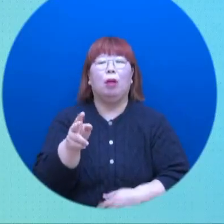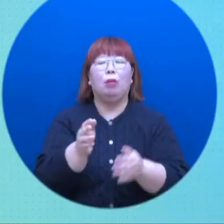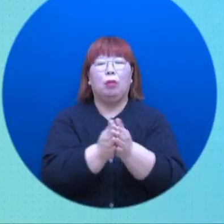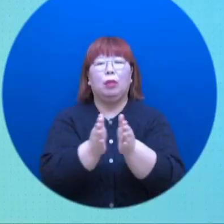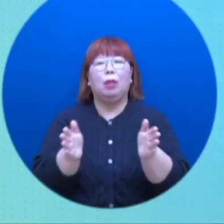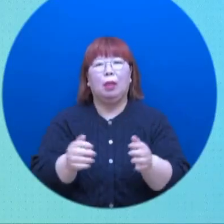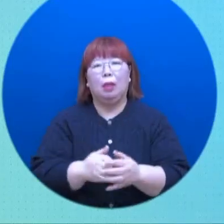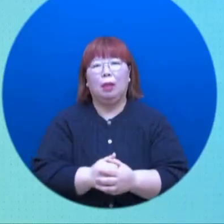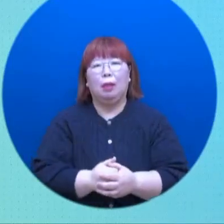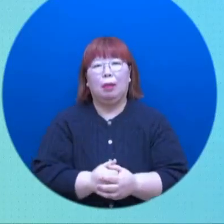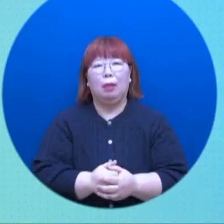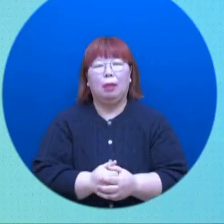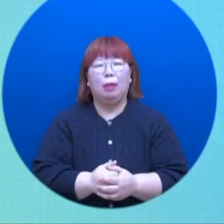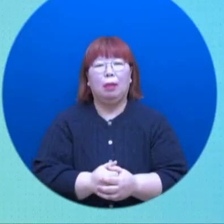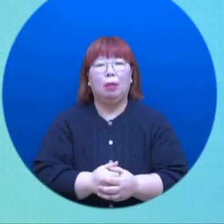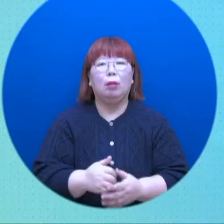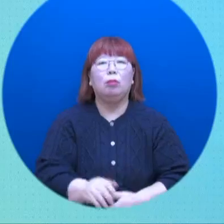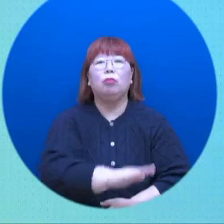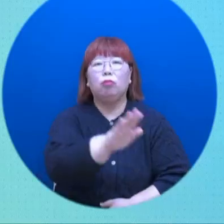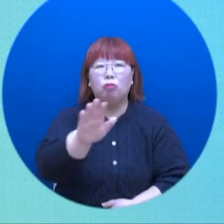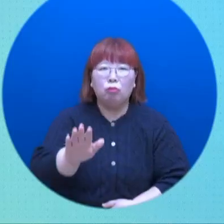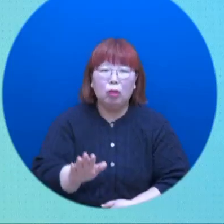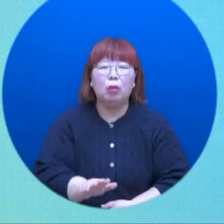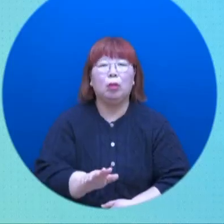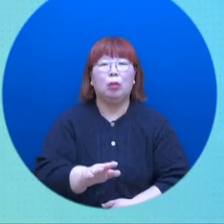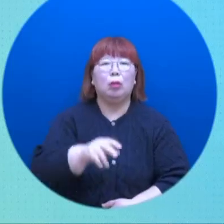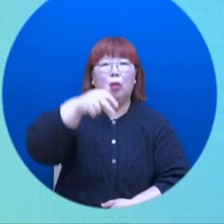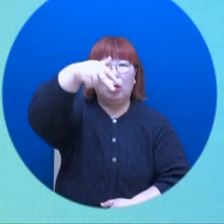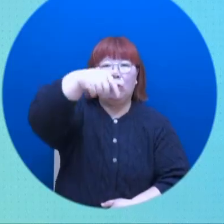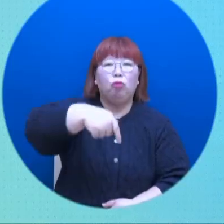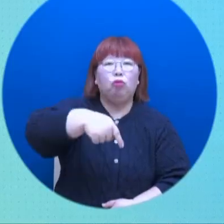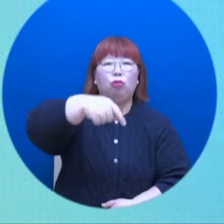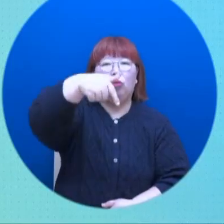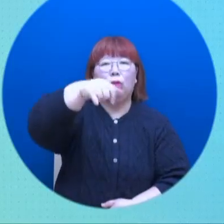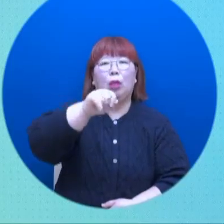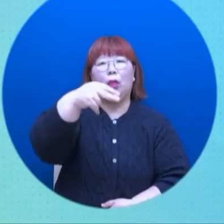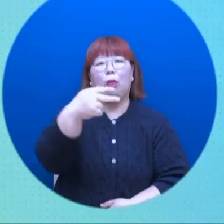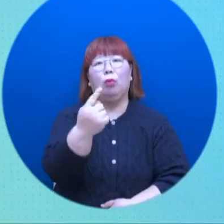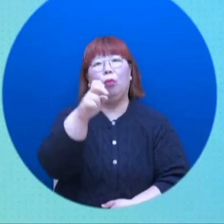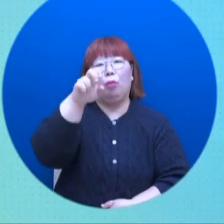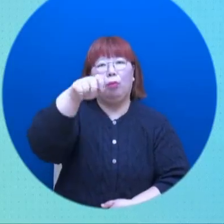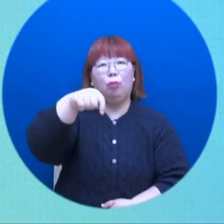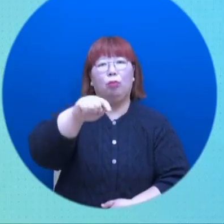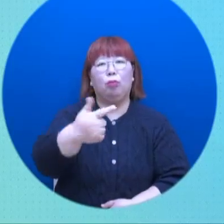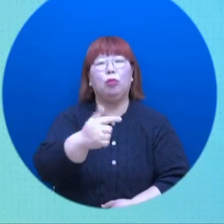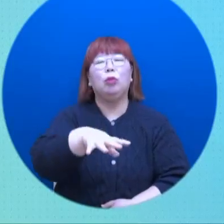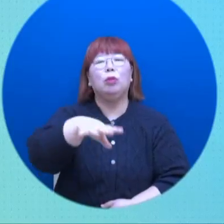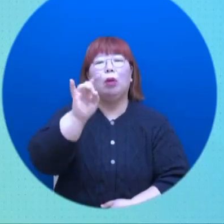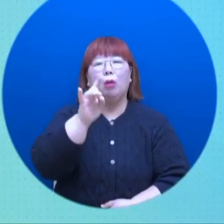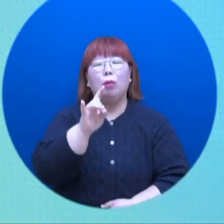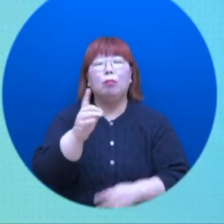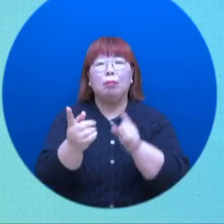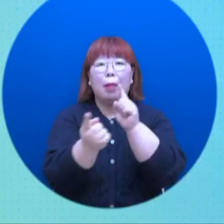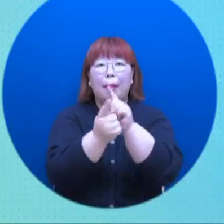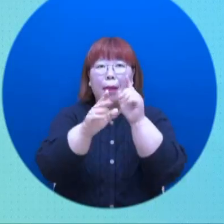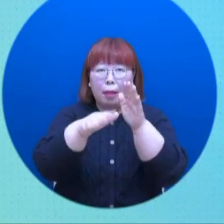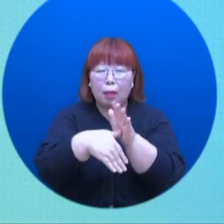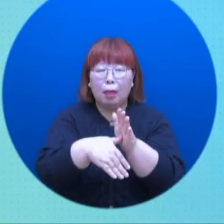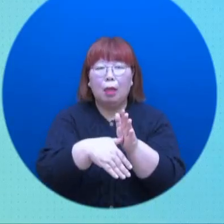그래서 우리는 주기도문을 처음 만날 때 최초로 얻게 되는 정보가